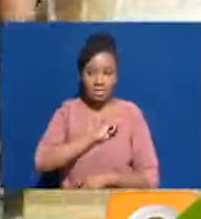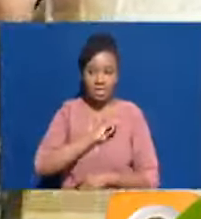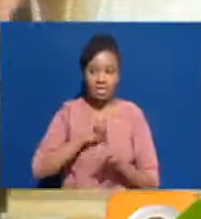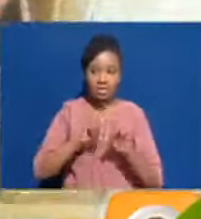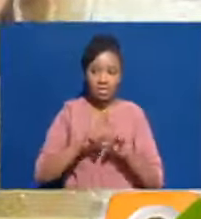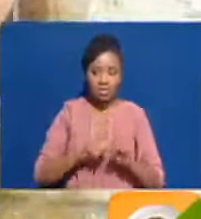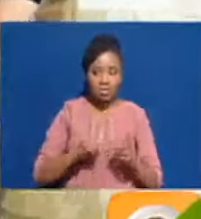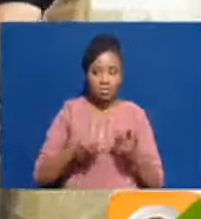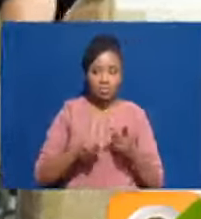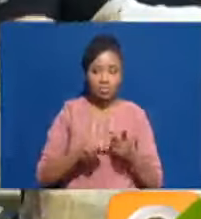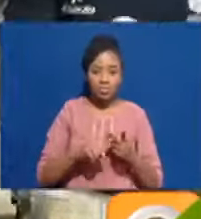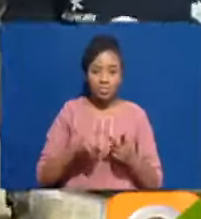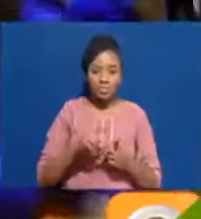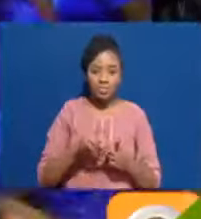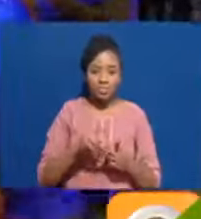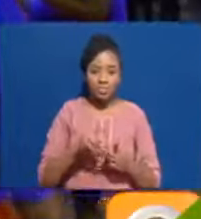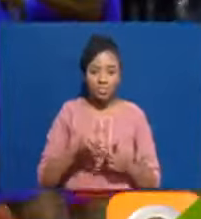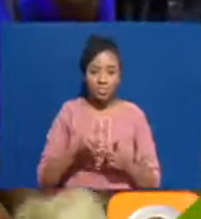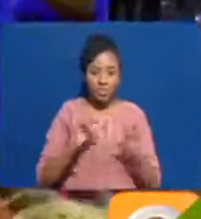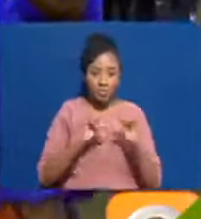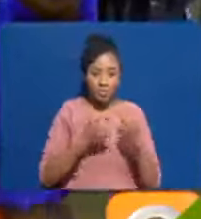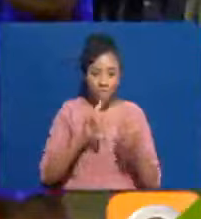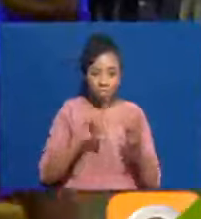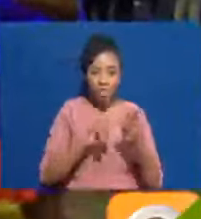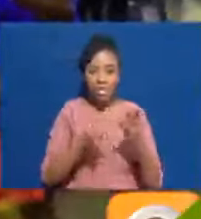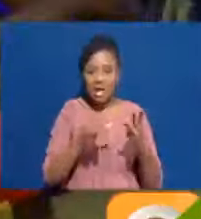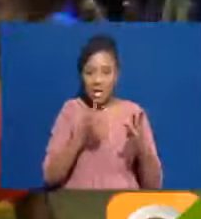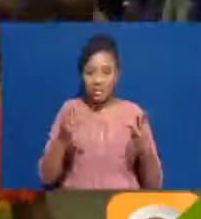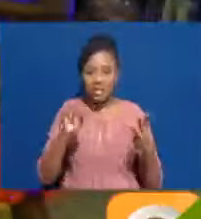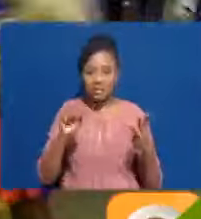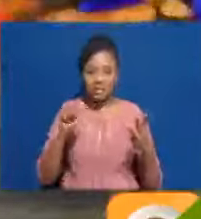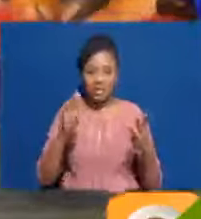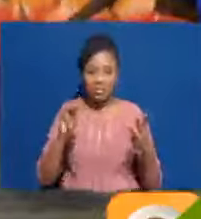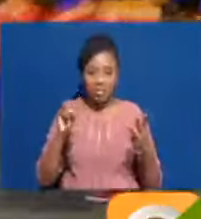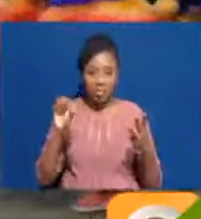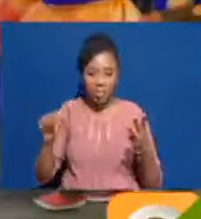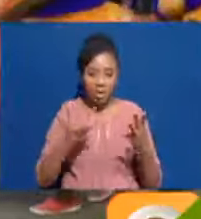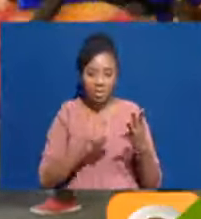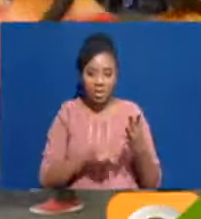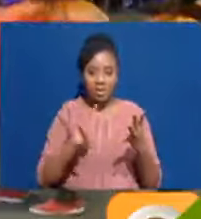China iko kundi moja pamoja na Uhispania, Samoa na wenyeji Kenya.